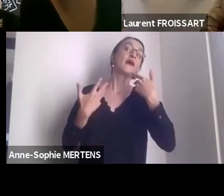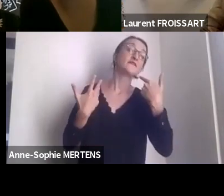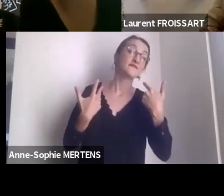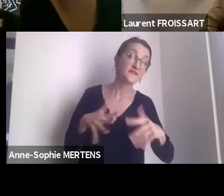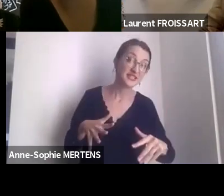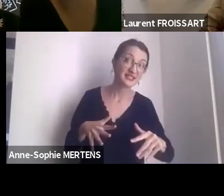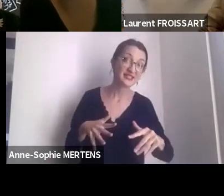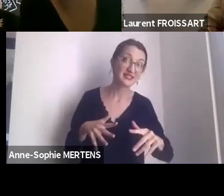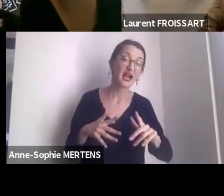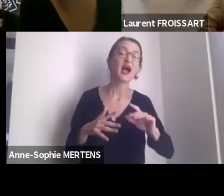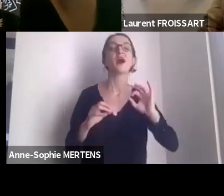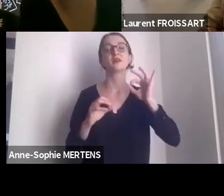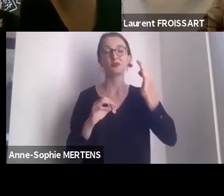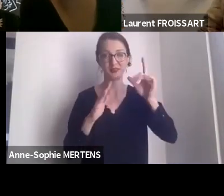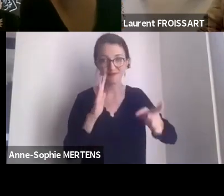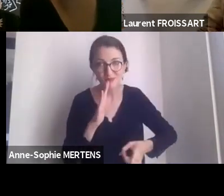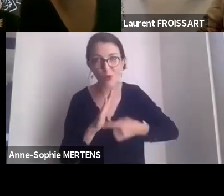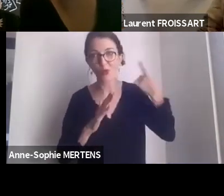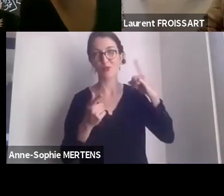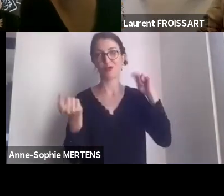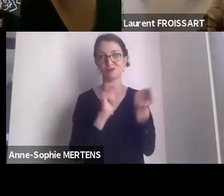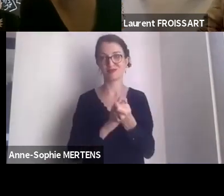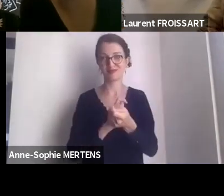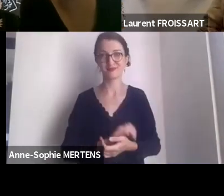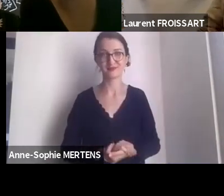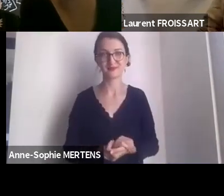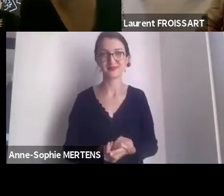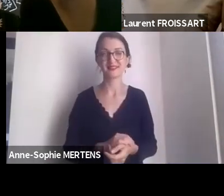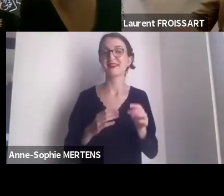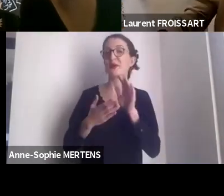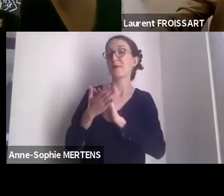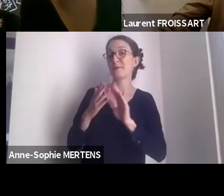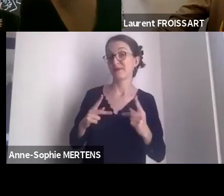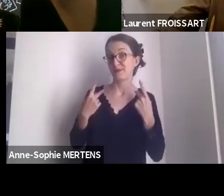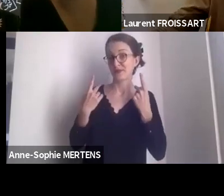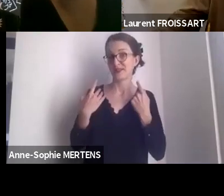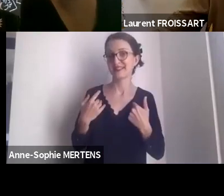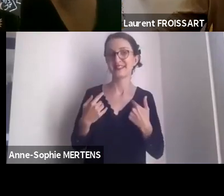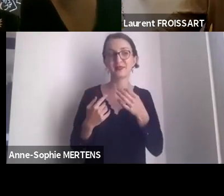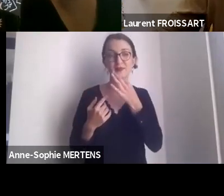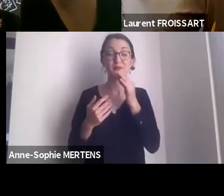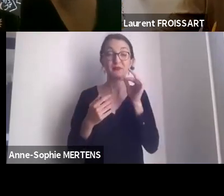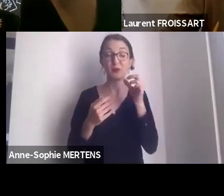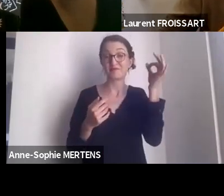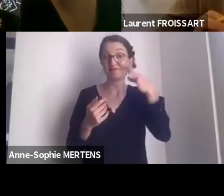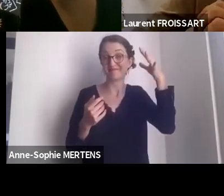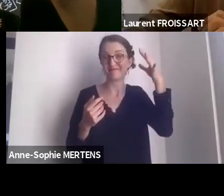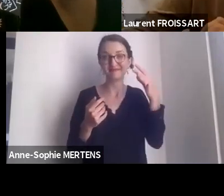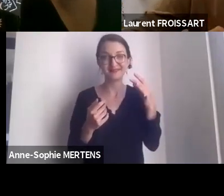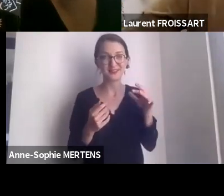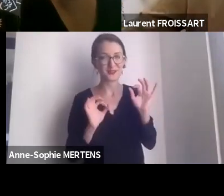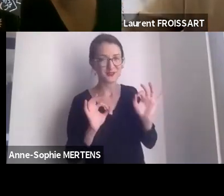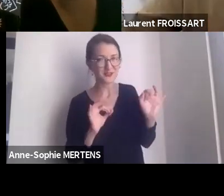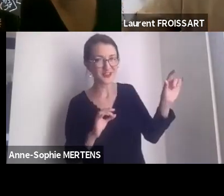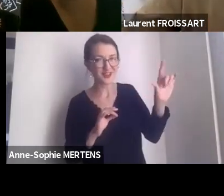rebondir, effectivement, et redémarrer. J'improvise spontanément un petit ricochet avec Laurent. Laurent, c'est quoi ta définition de l'agilité ? Est-ce que ça